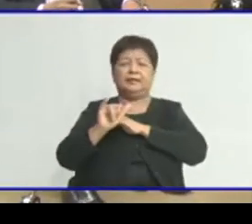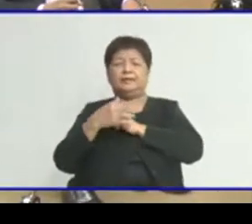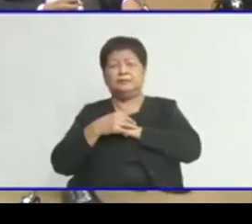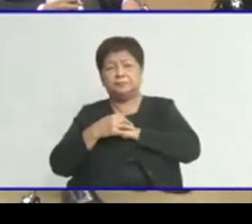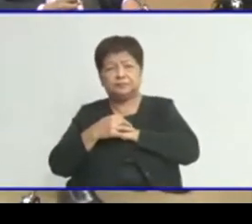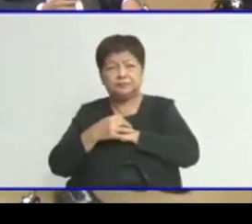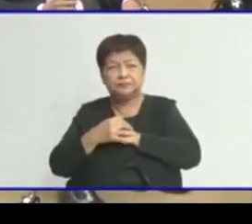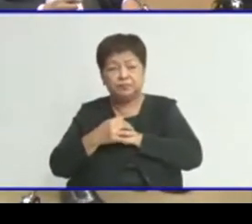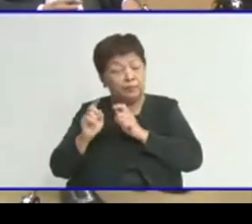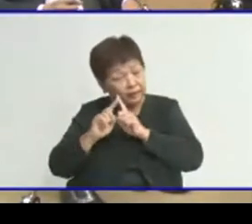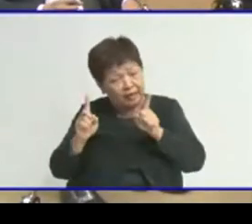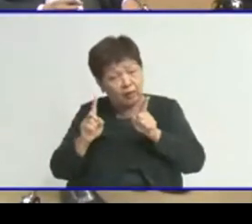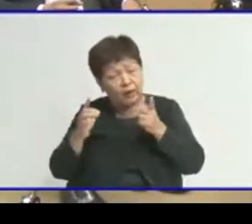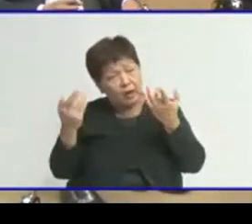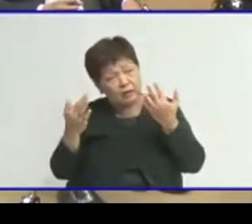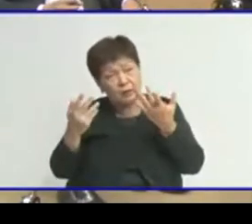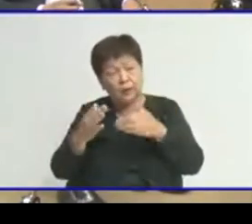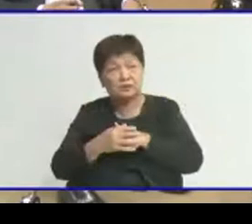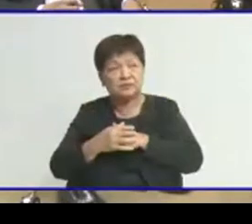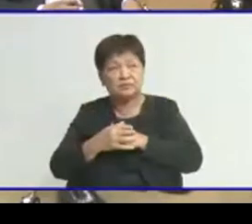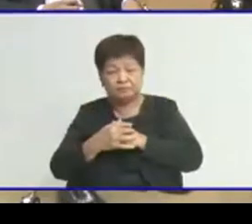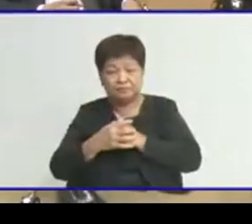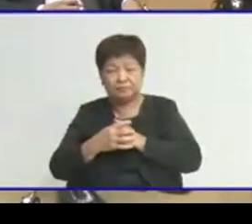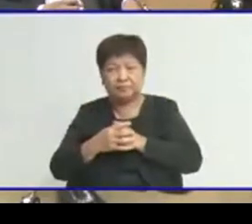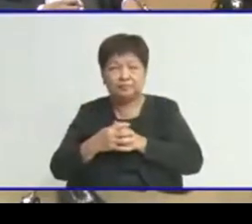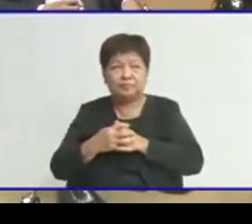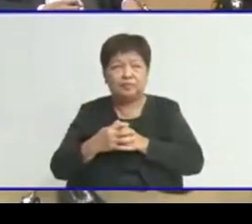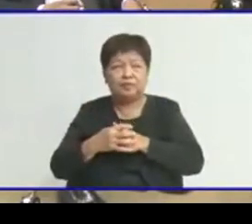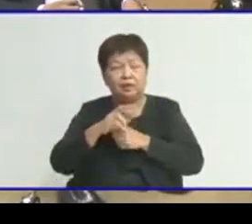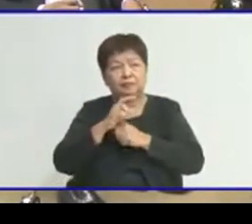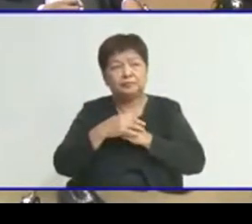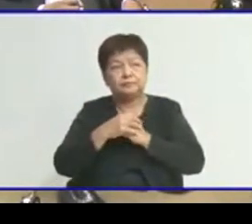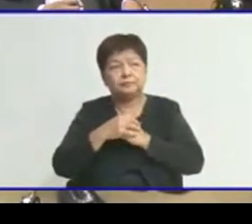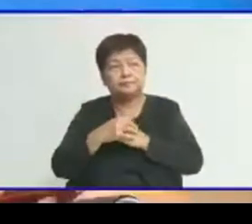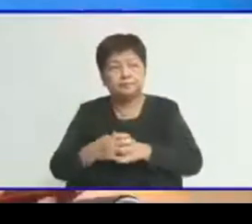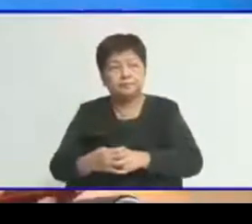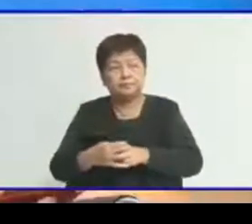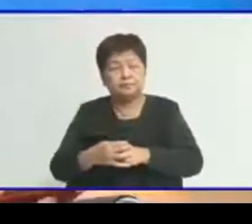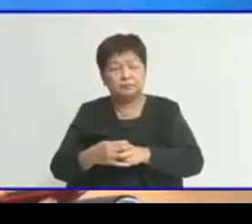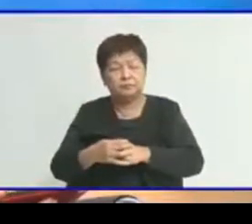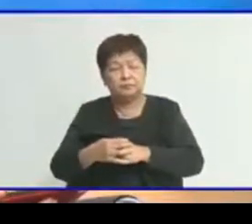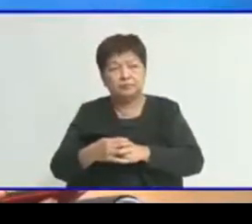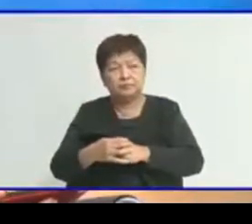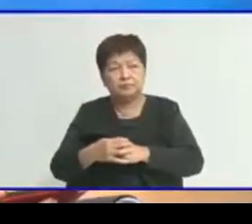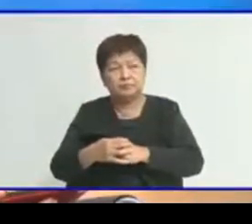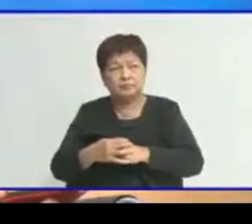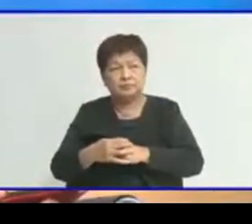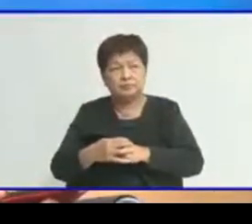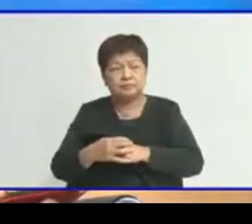ช่ไหมฮะแต่ก็เป็นการเริ่มต้นที่ดี regulation of the prime minister office have a lower class comparing to the immigration act